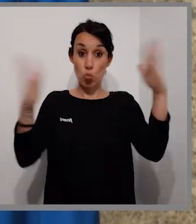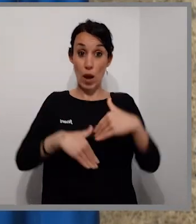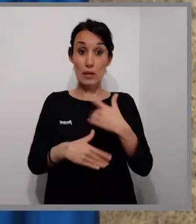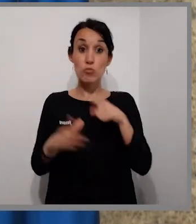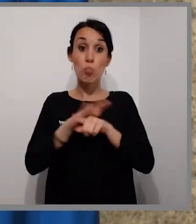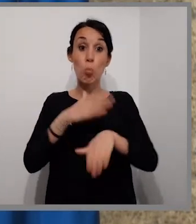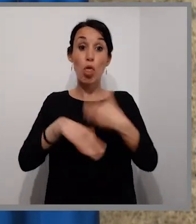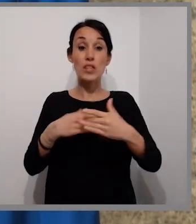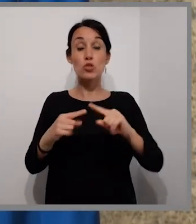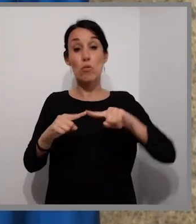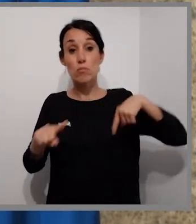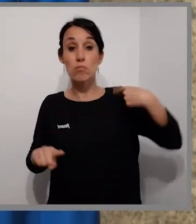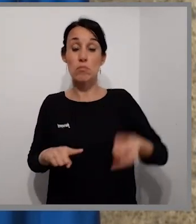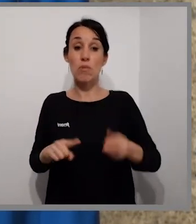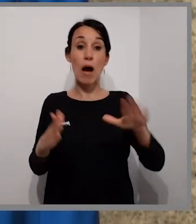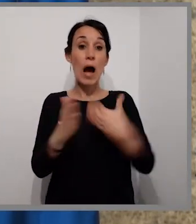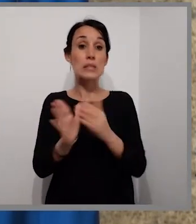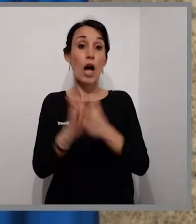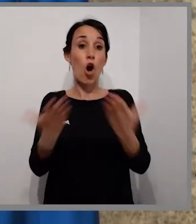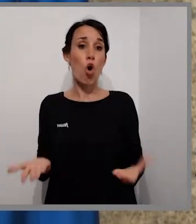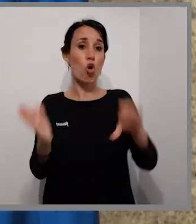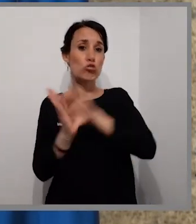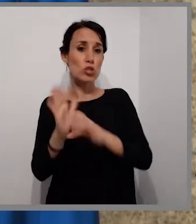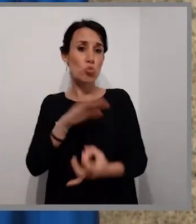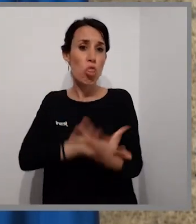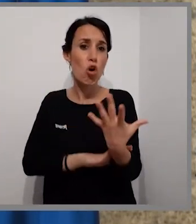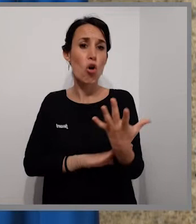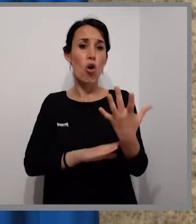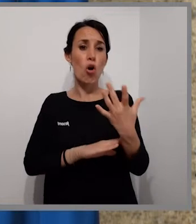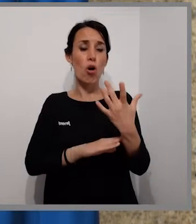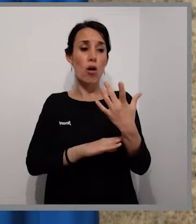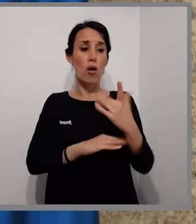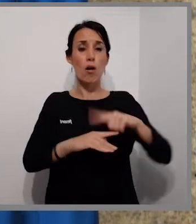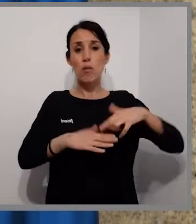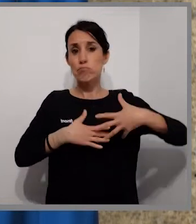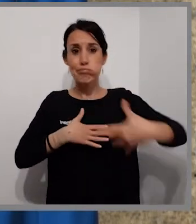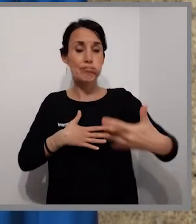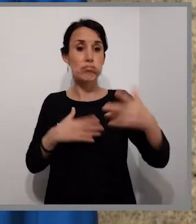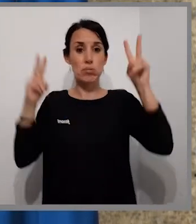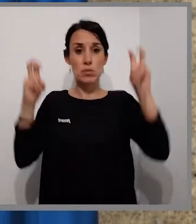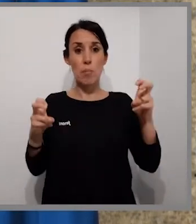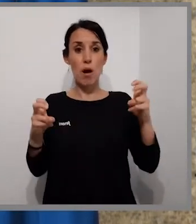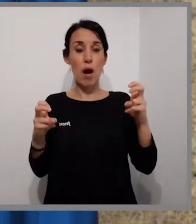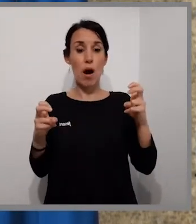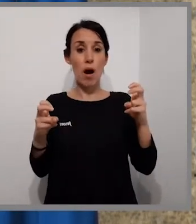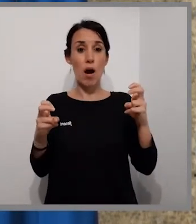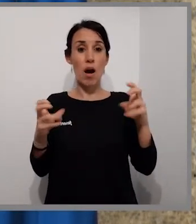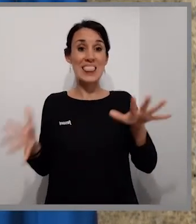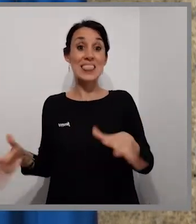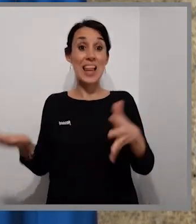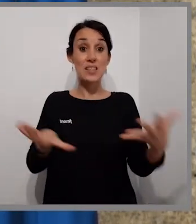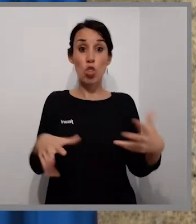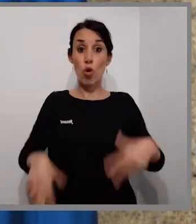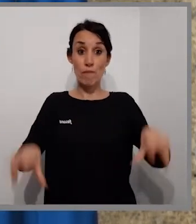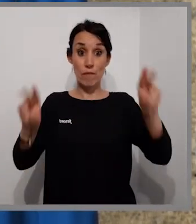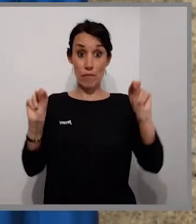un procés que arribava fins a la Constitució i tot el que significa el final